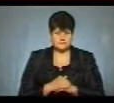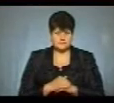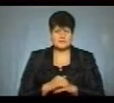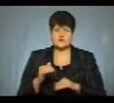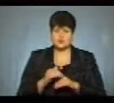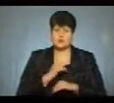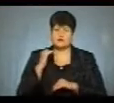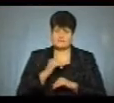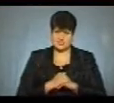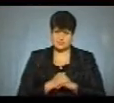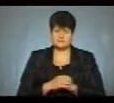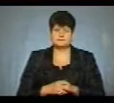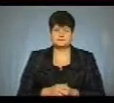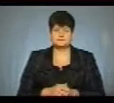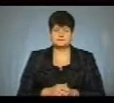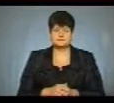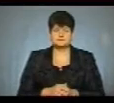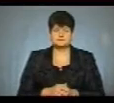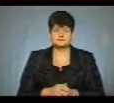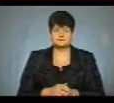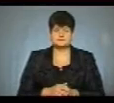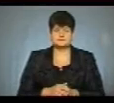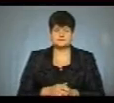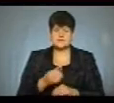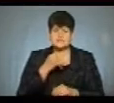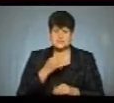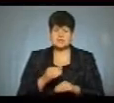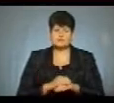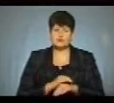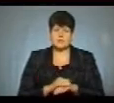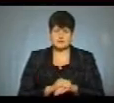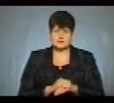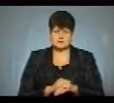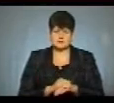Добрий вечір. Добрий вечір. Скажіть, будь ласка,